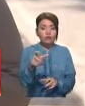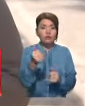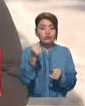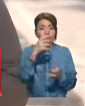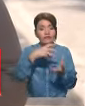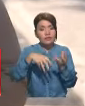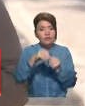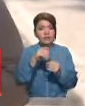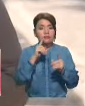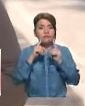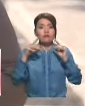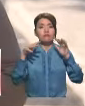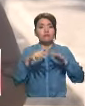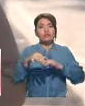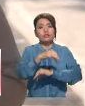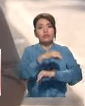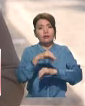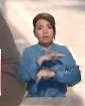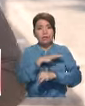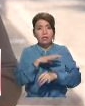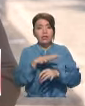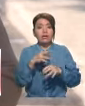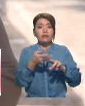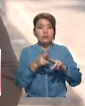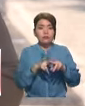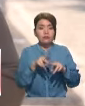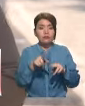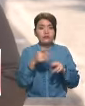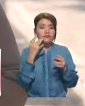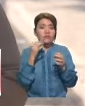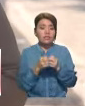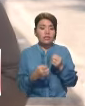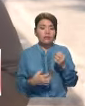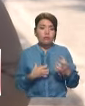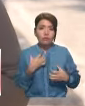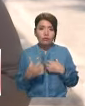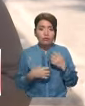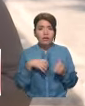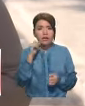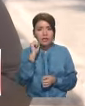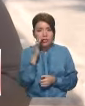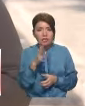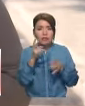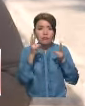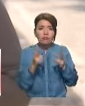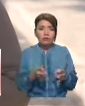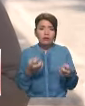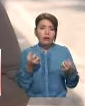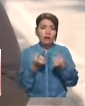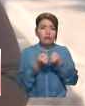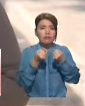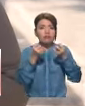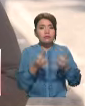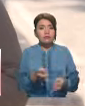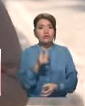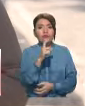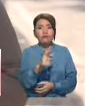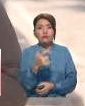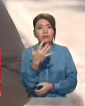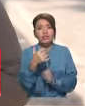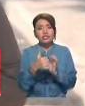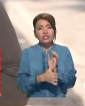в Кабмине. Аварийность хоть и снизилась, но все еще остается тревожной. Ежедневно в авариях гибнут 5-6 казахстанцев.